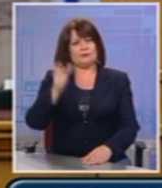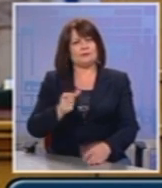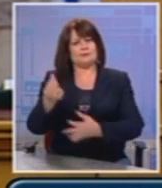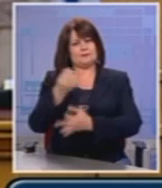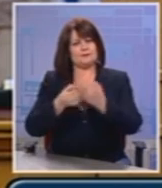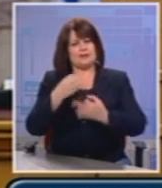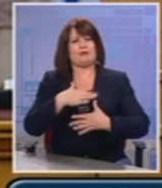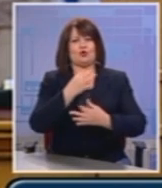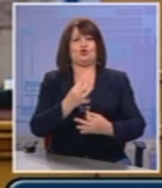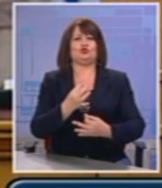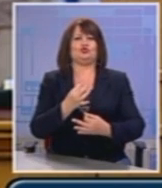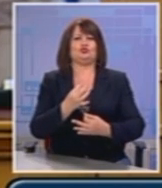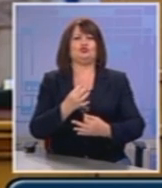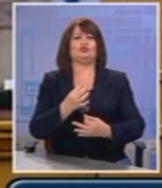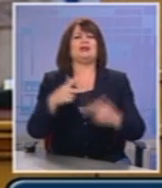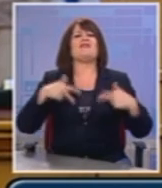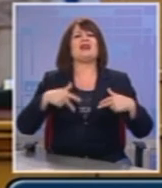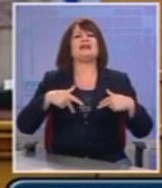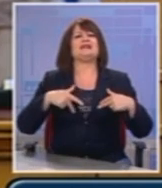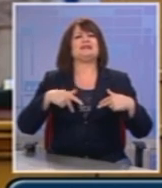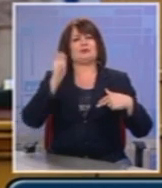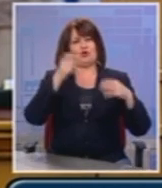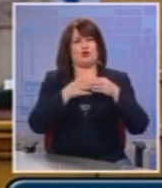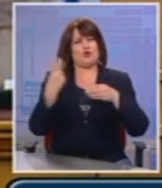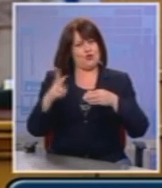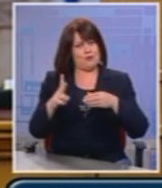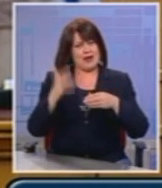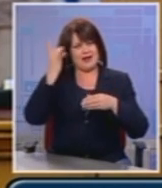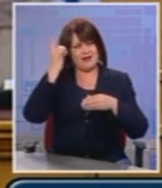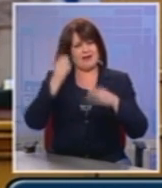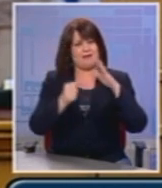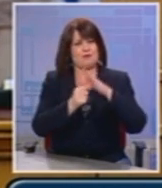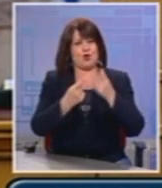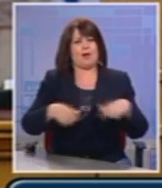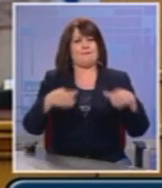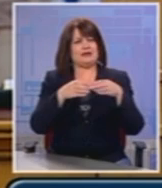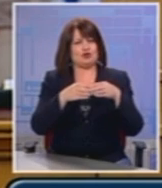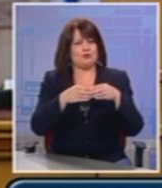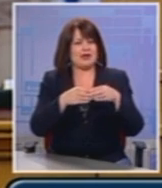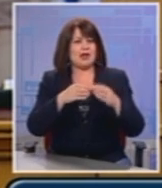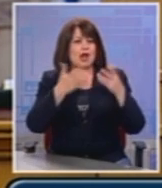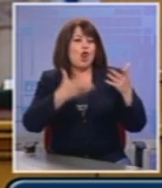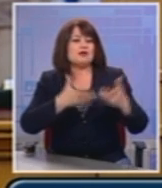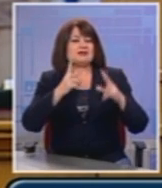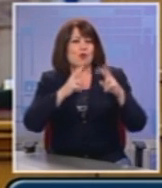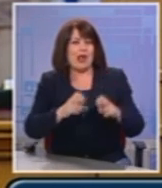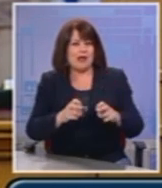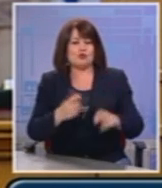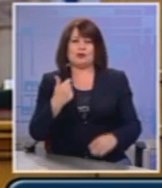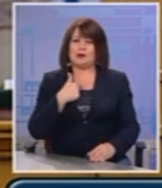εκπροσωπεί το κυβερνών κόμμα της αργεντινής που είναι πρόεδρος της επιτροπής αυτής